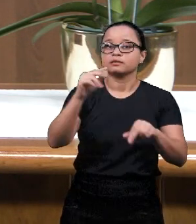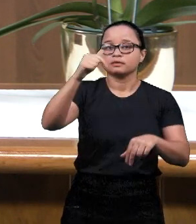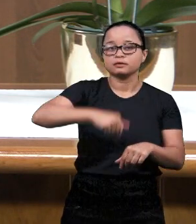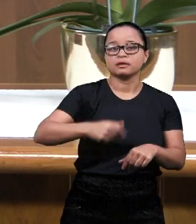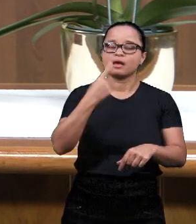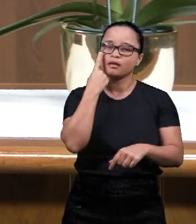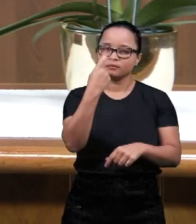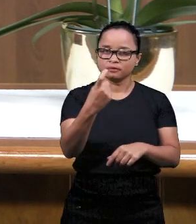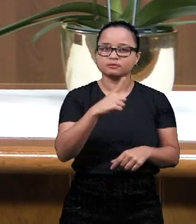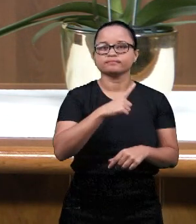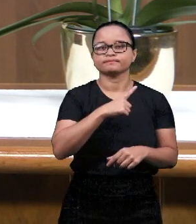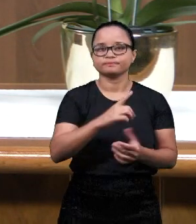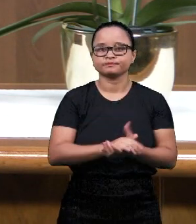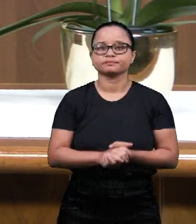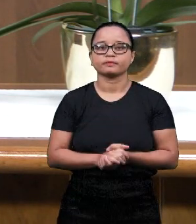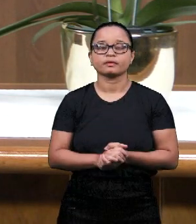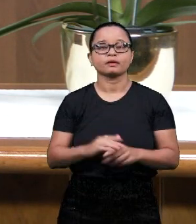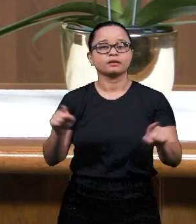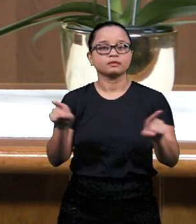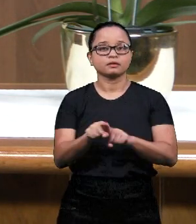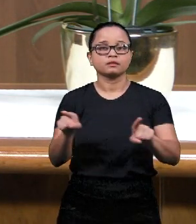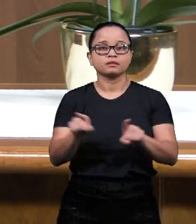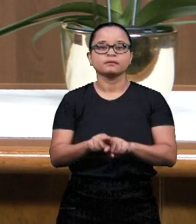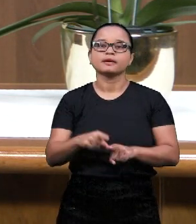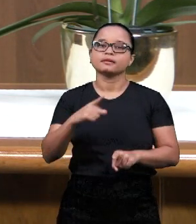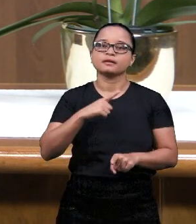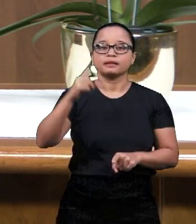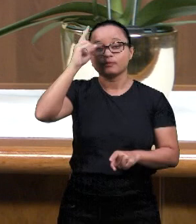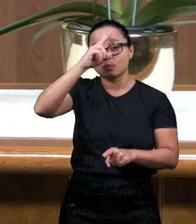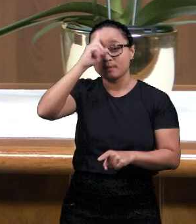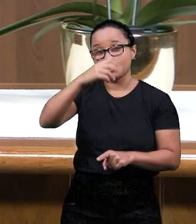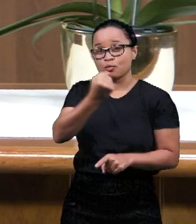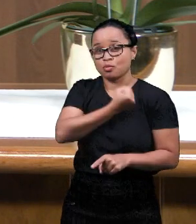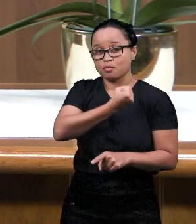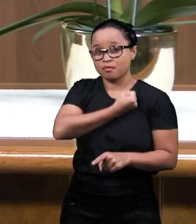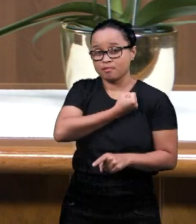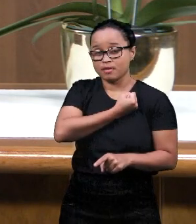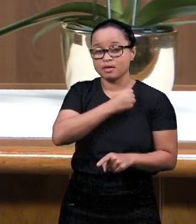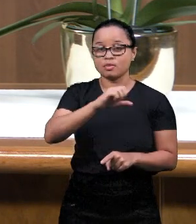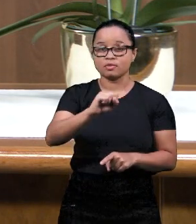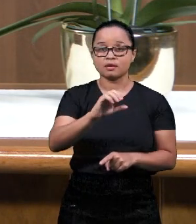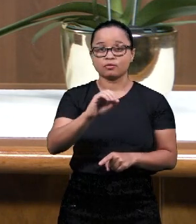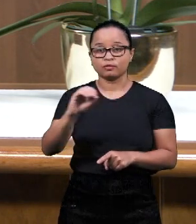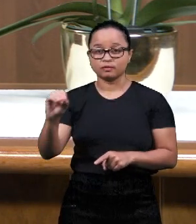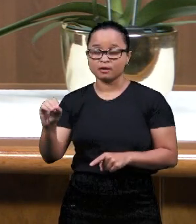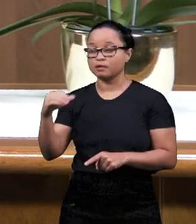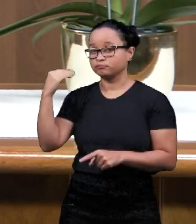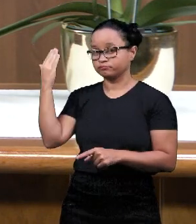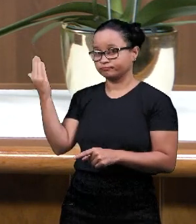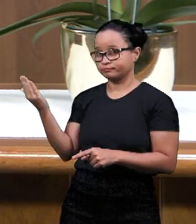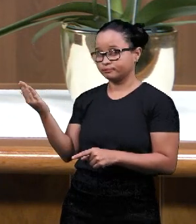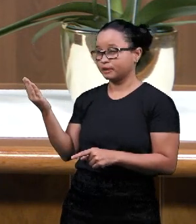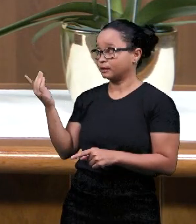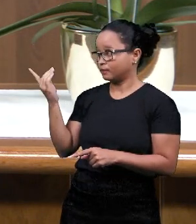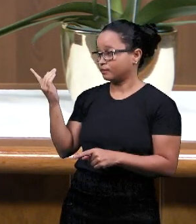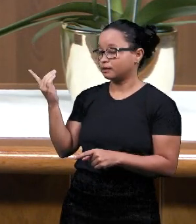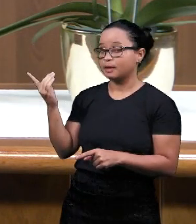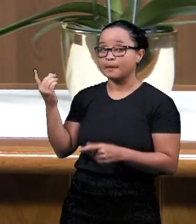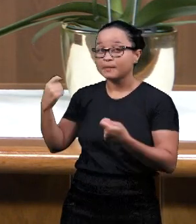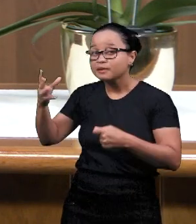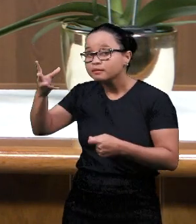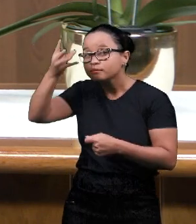leur participation ici. Nous voulons rappeler le numéro 0800. C'est un numéro de téléphone, un numéro vert qui doit